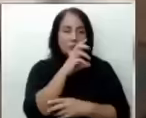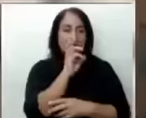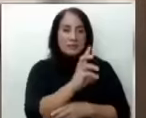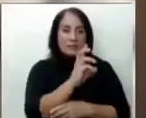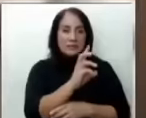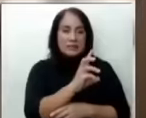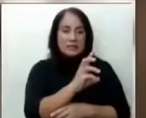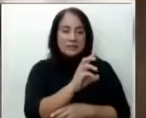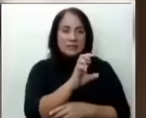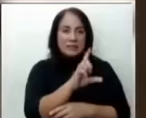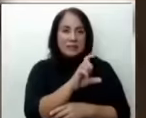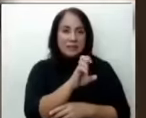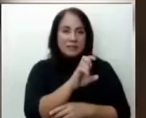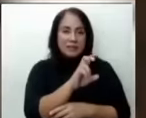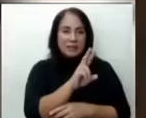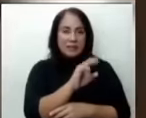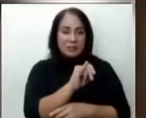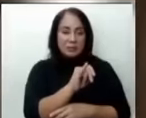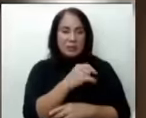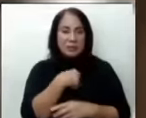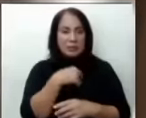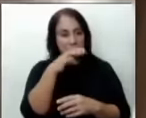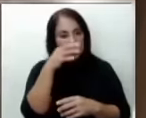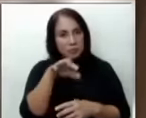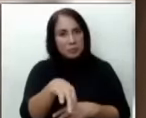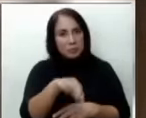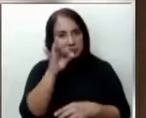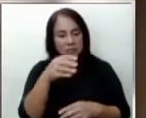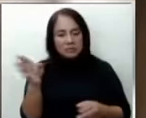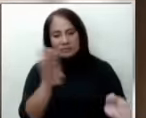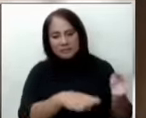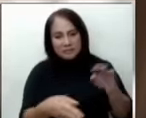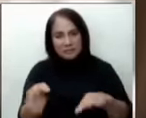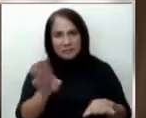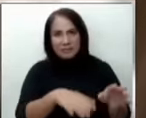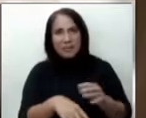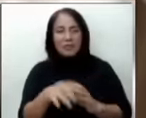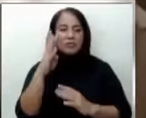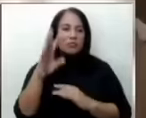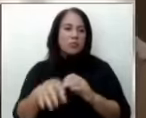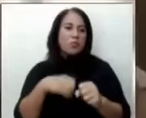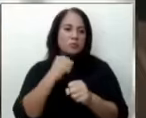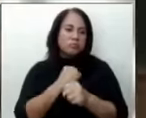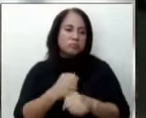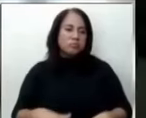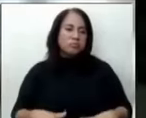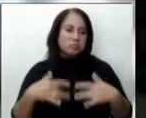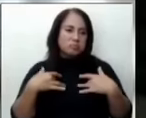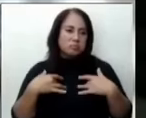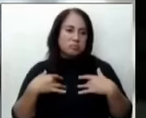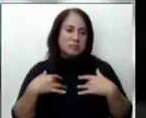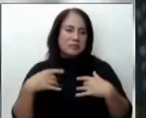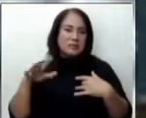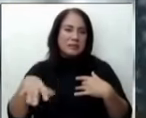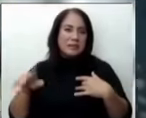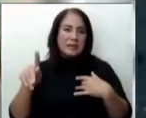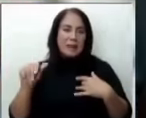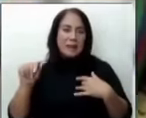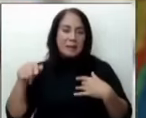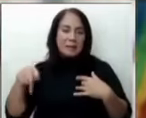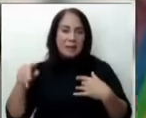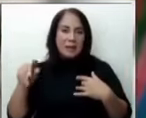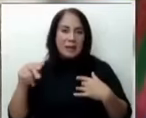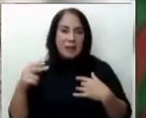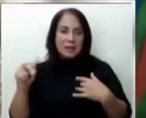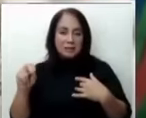na inabuto naming nag-aayos ng kanyang mga gamit. 4 na taon daw silang nanirahan sa Sitio Kapihan at ngayon ay balikbahay na sa